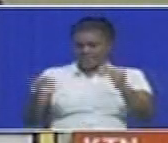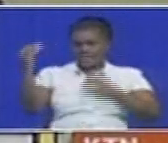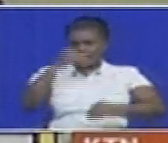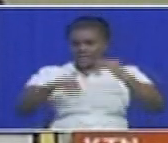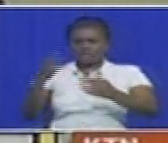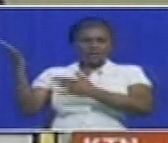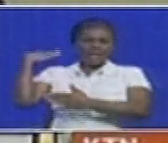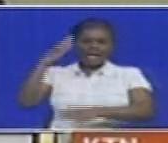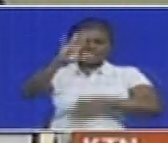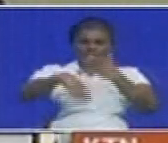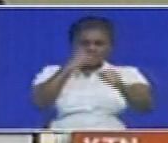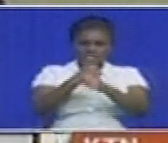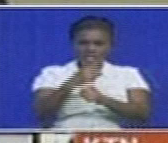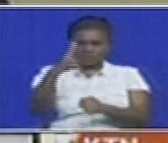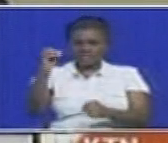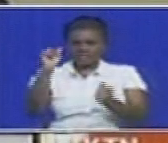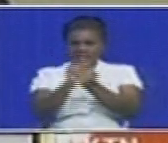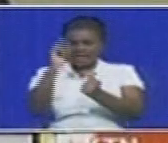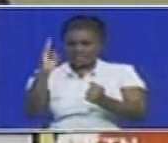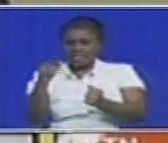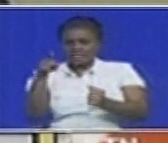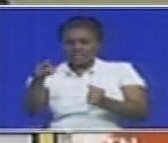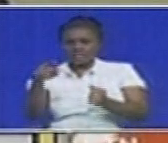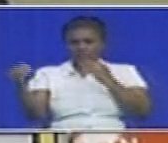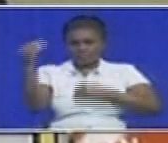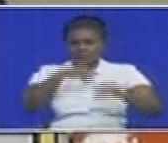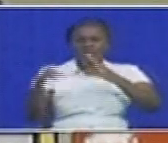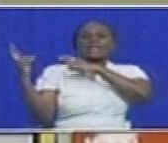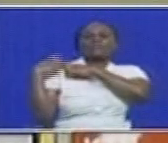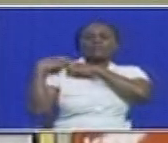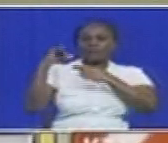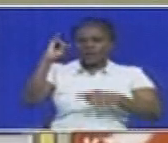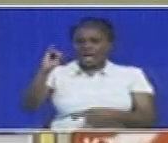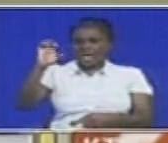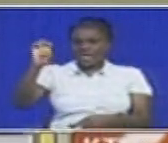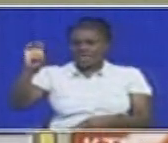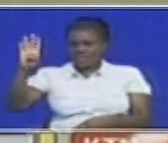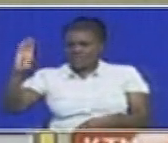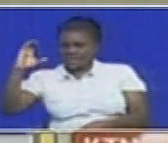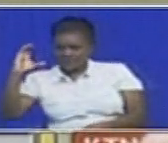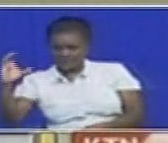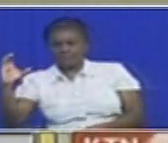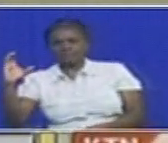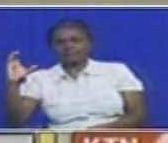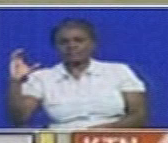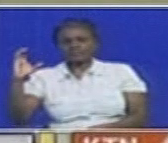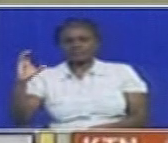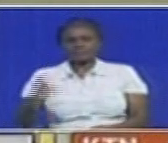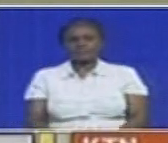uchaguzi mkuu mwaka 2013, shughuli ambayo ilisimamiwa na Tume Huru ya Uchaguzi na Mipaka nchini IEBC.